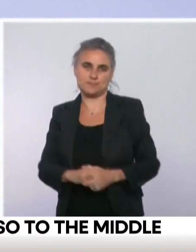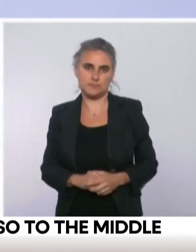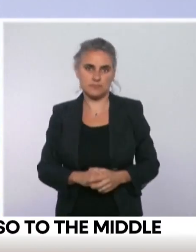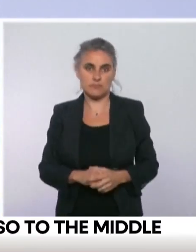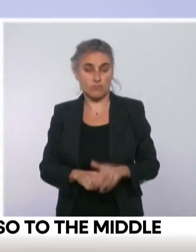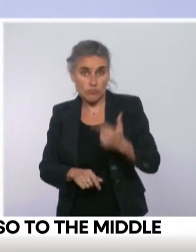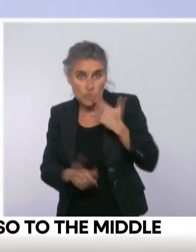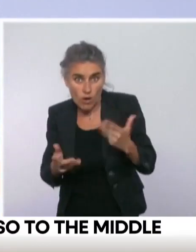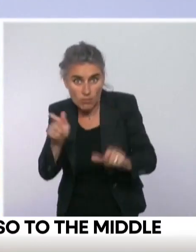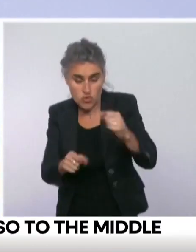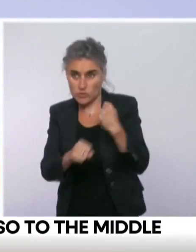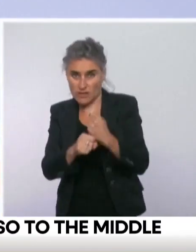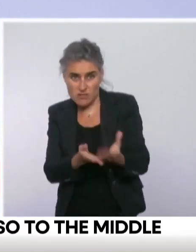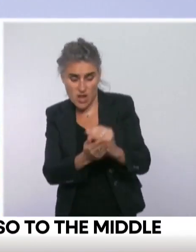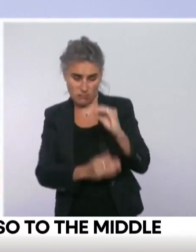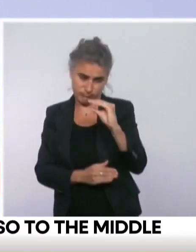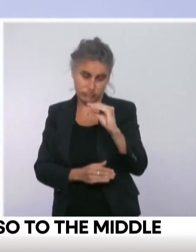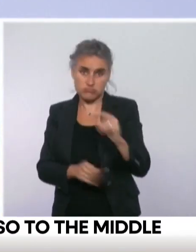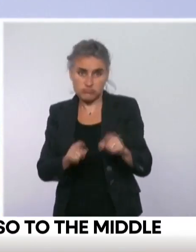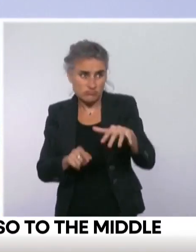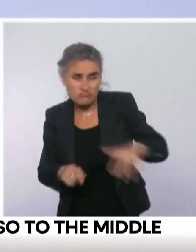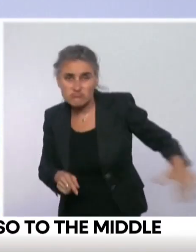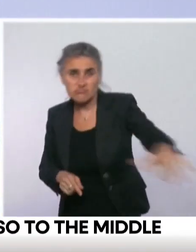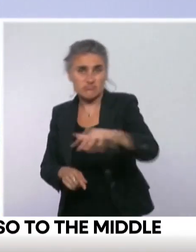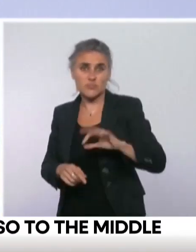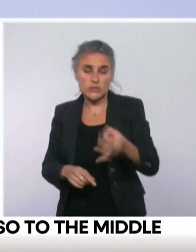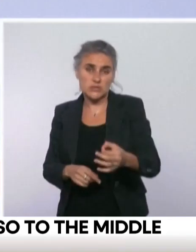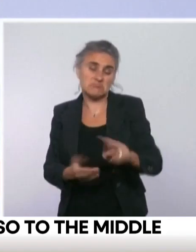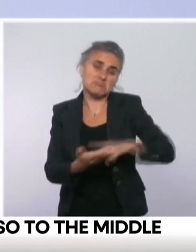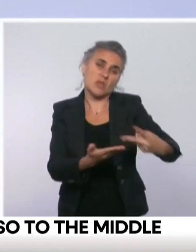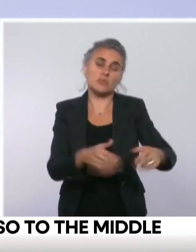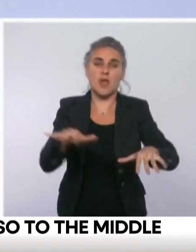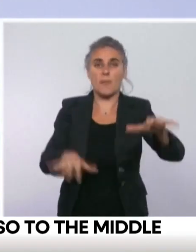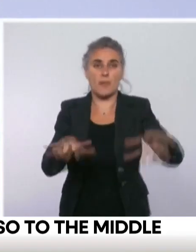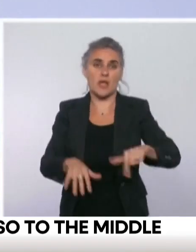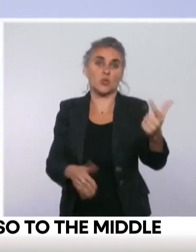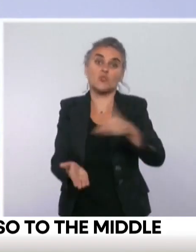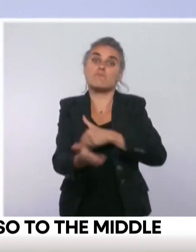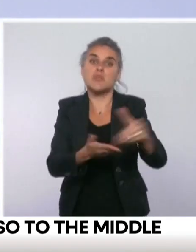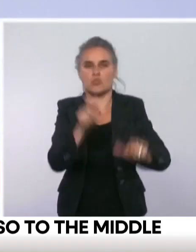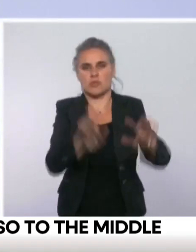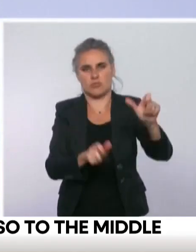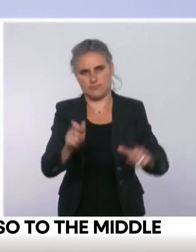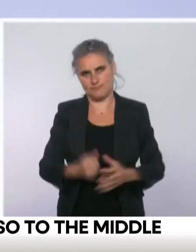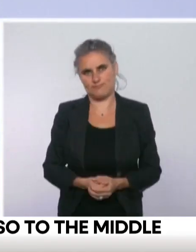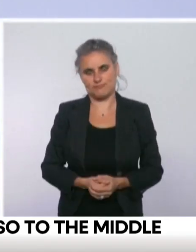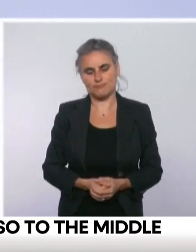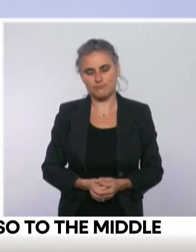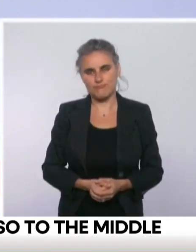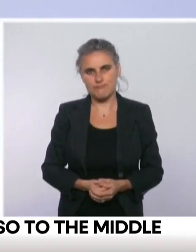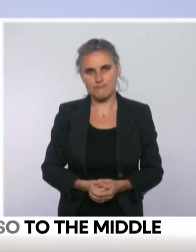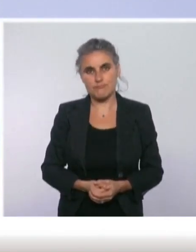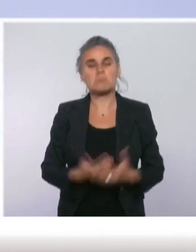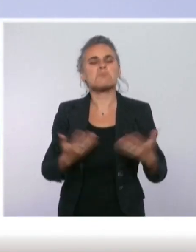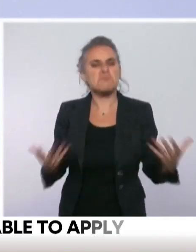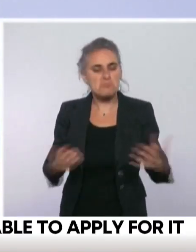travailleurs modestes, mais aussi les classes moyennes. Ça représente environ 12 millions de foyers. Pourront la